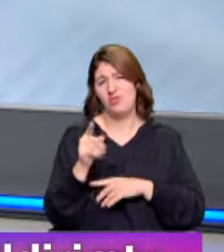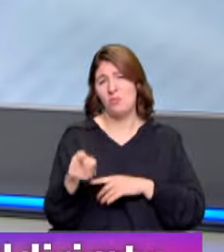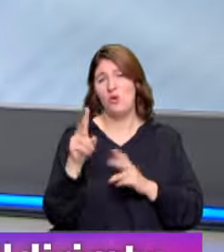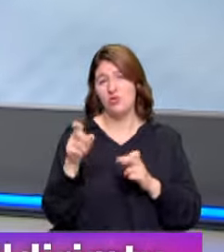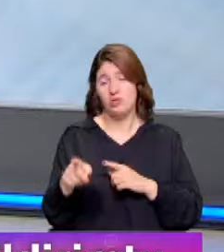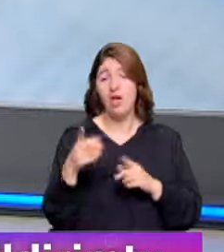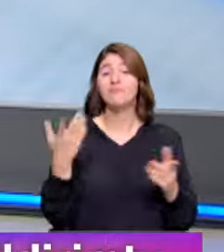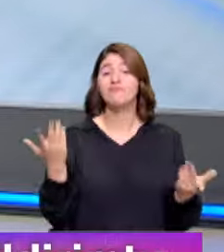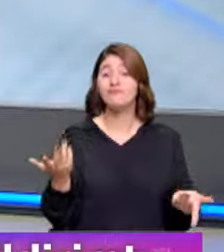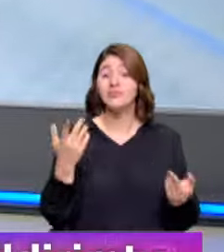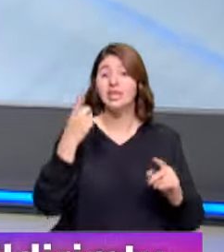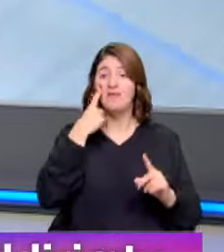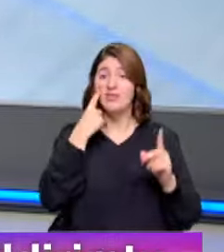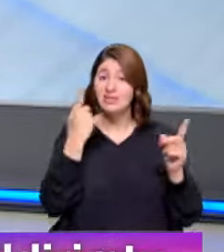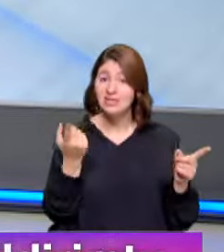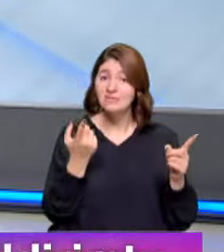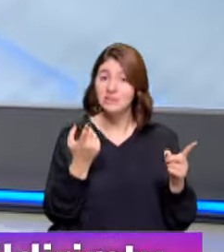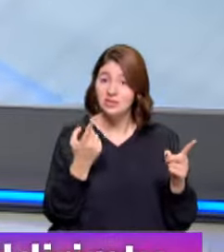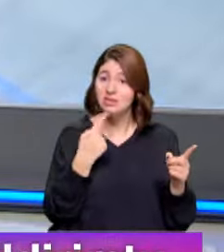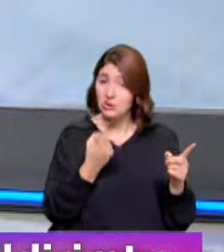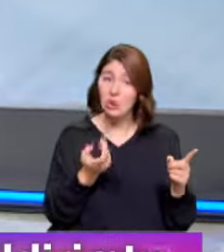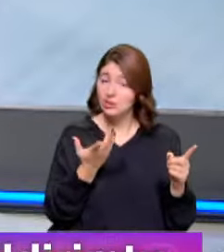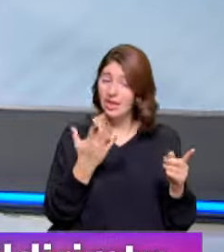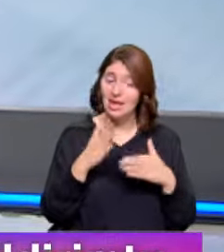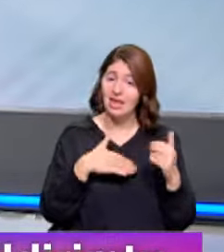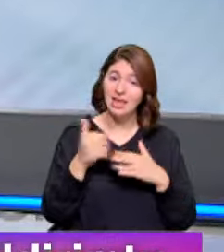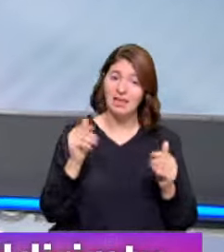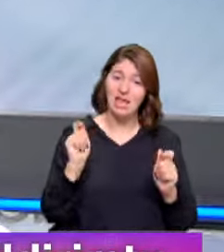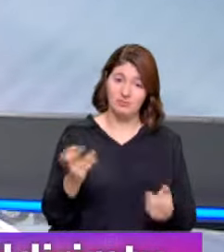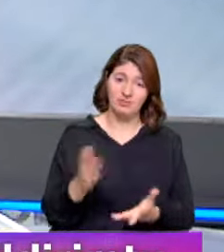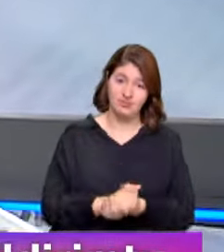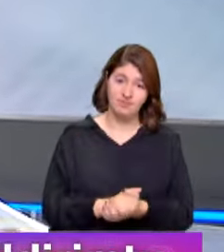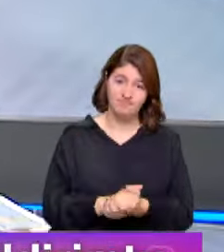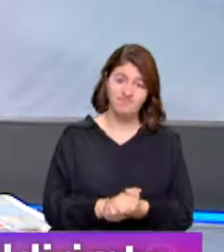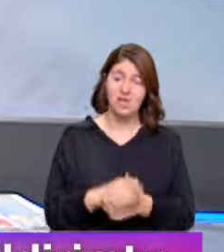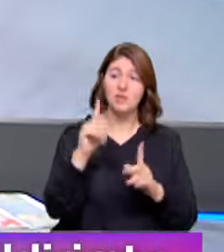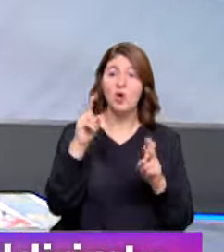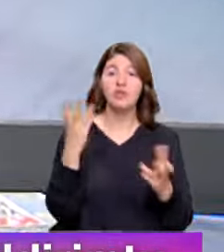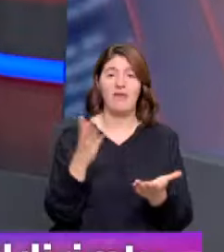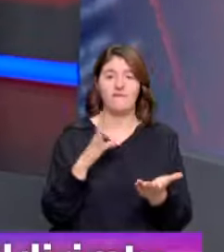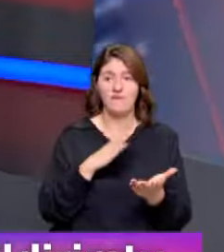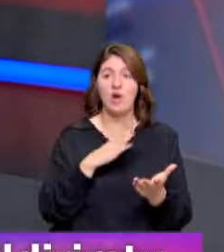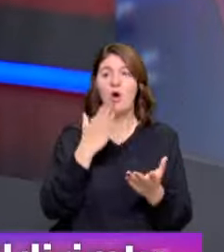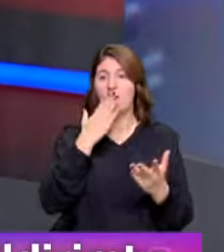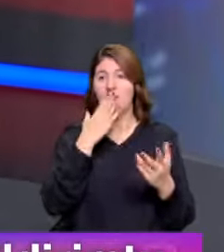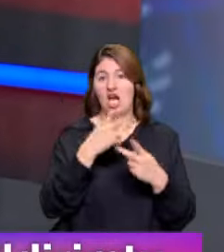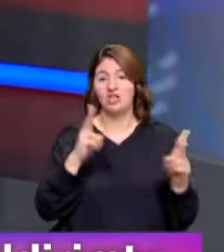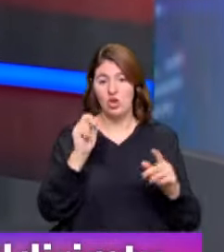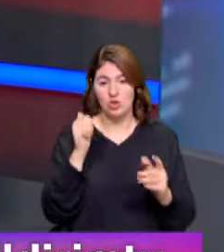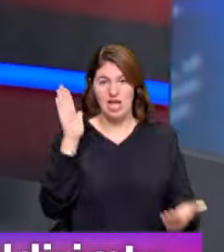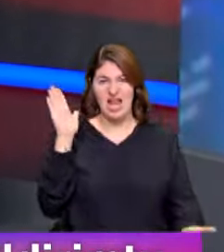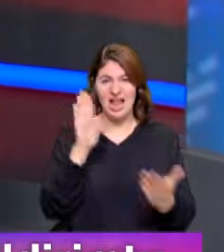konuda devletimiz diliyoruz ki elinden geleni yapsın. Bir mesele daha var. Okulların açılacağı